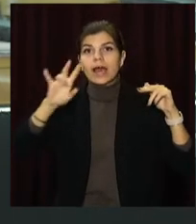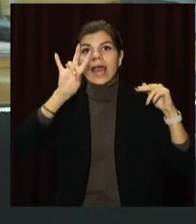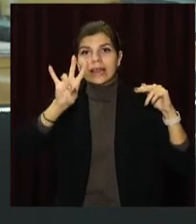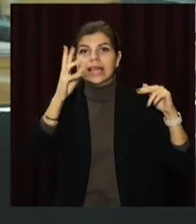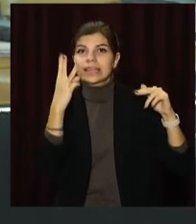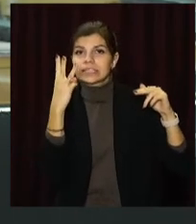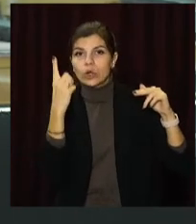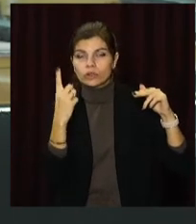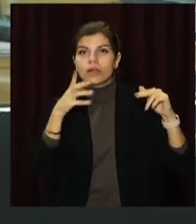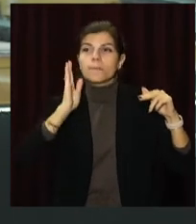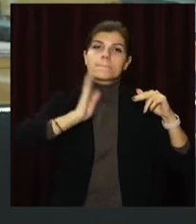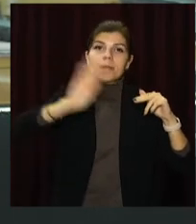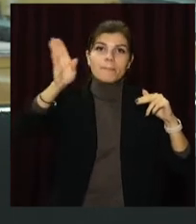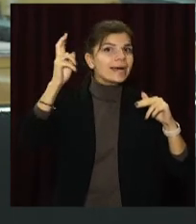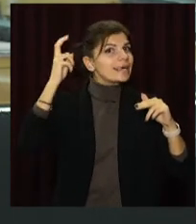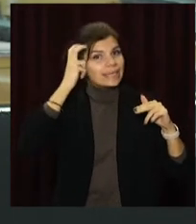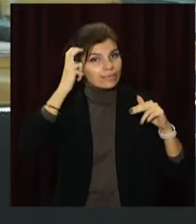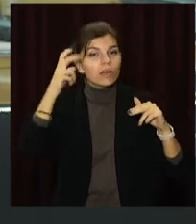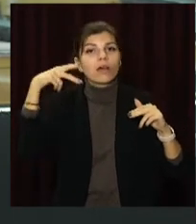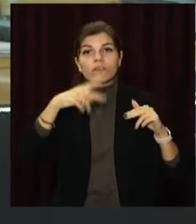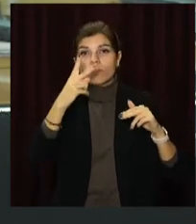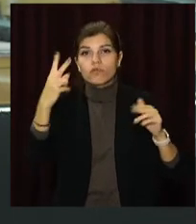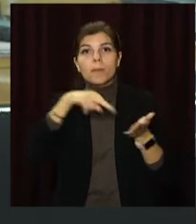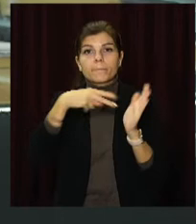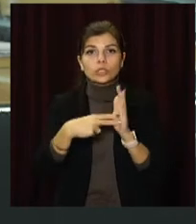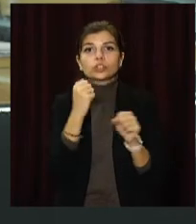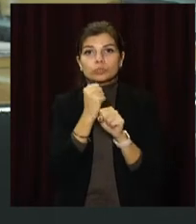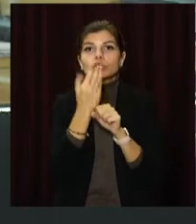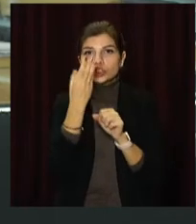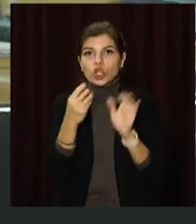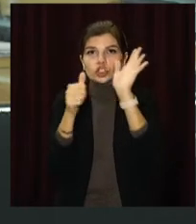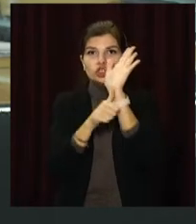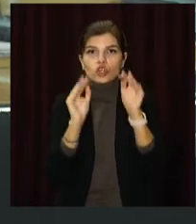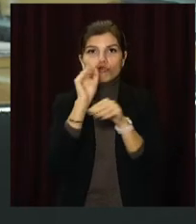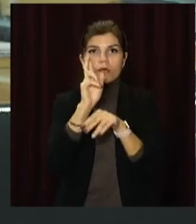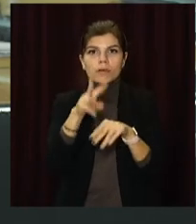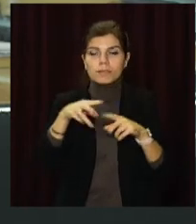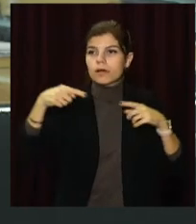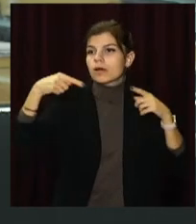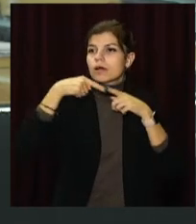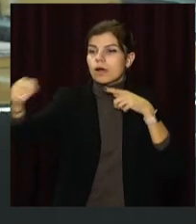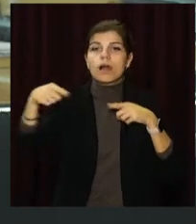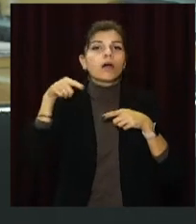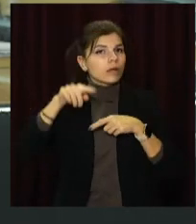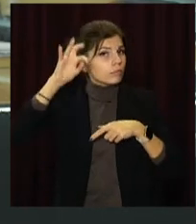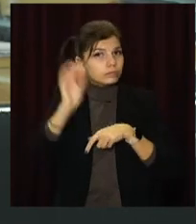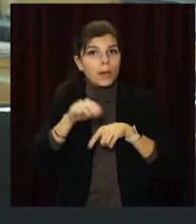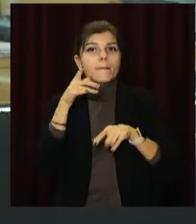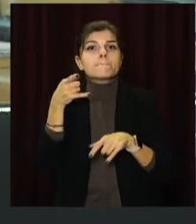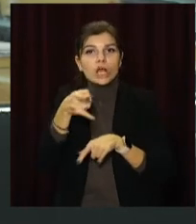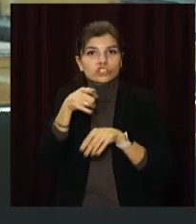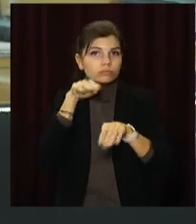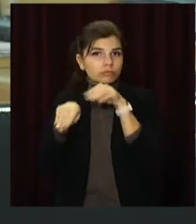Н-31, що йде на Київ. У 2022-му обіцяють зробити ще 6. Тут завжди великий потік автівок. Останні 30